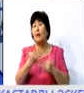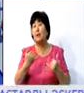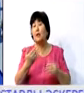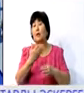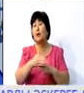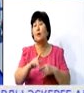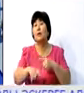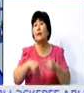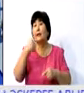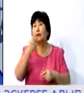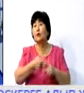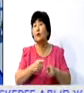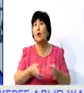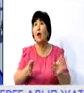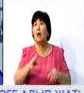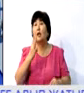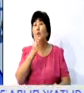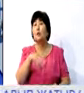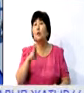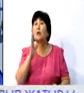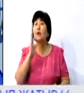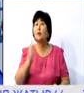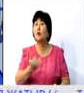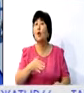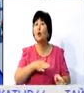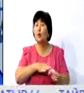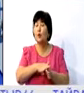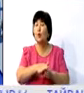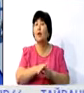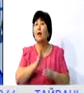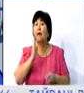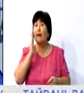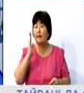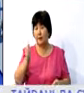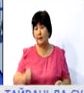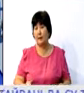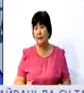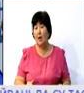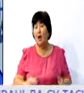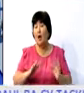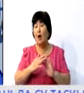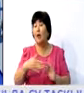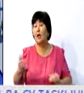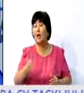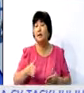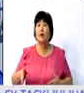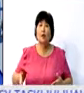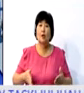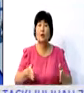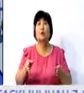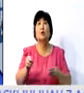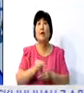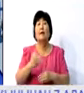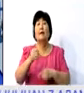бөлінген, келесі жылы сол қалған 4 миллиардты болса, онда біз толыққанды ауыл арасындағы жолдарын барлығымыз.